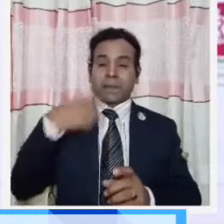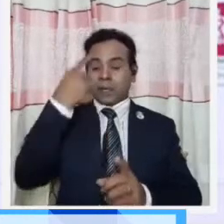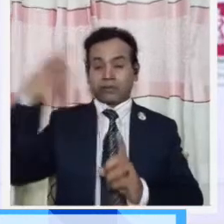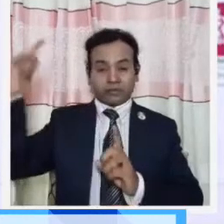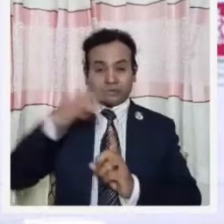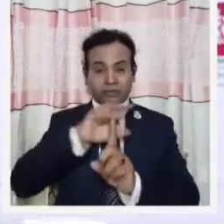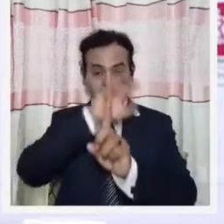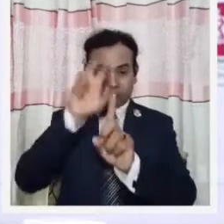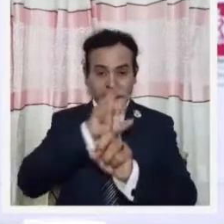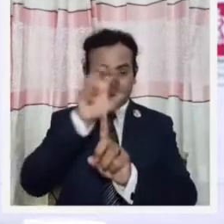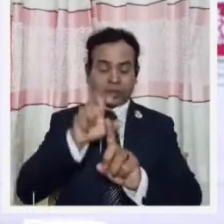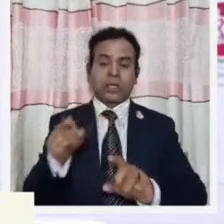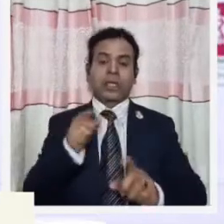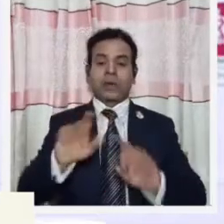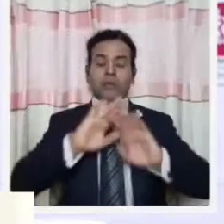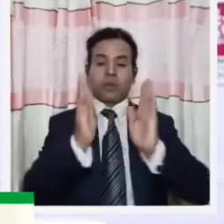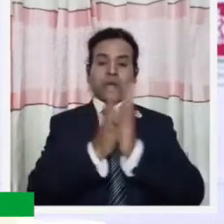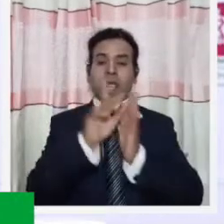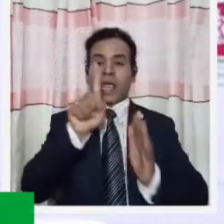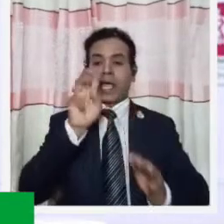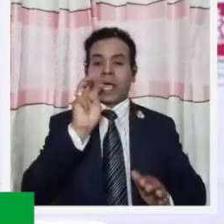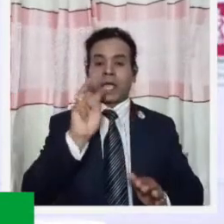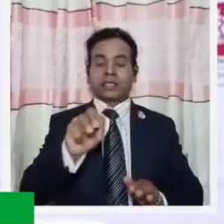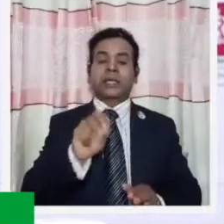যাচ্ছেন 4217 জন চিকিৎসক।